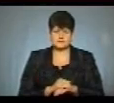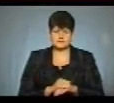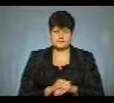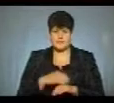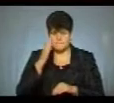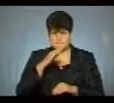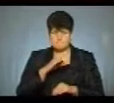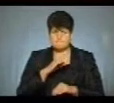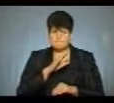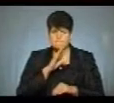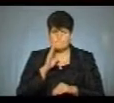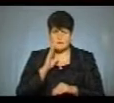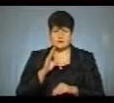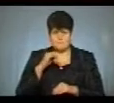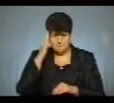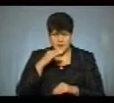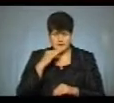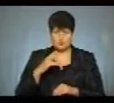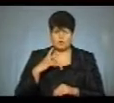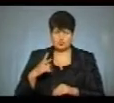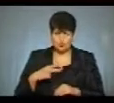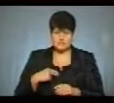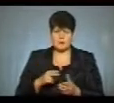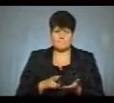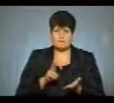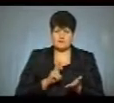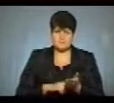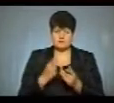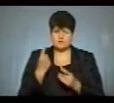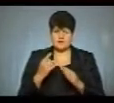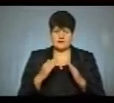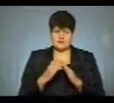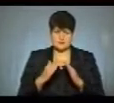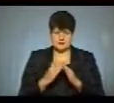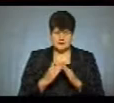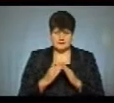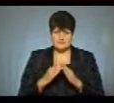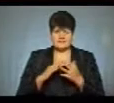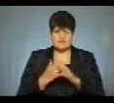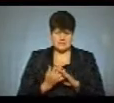батько і син батько і дочка прописані в одній хаті в Київській місцевості.